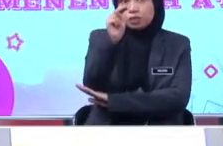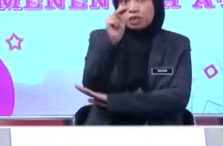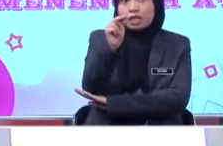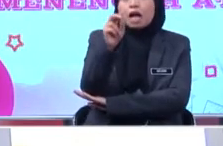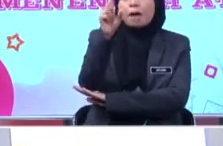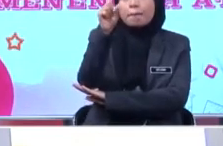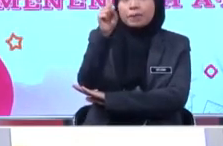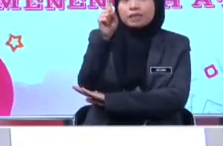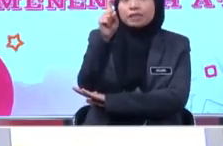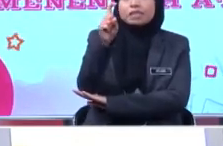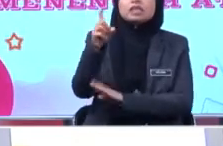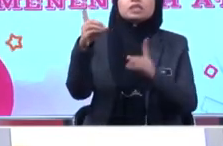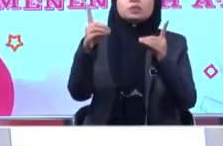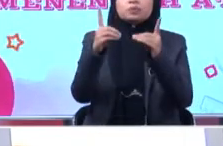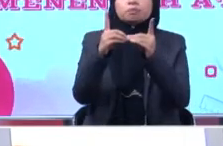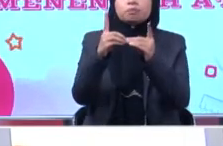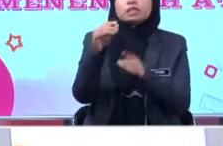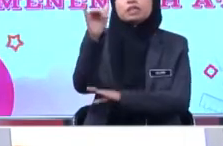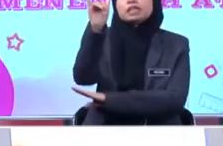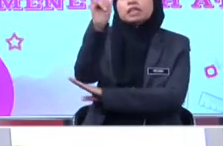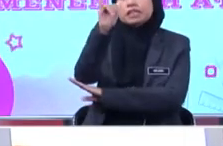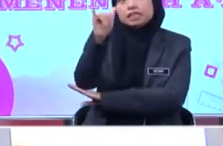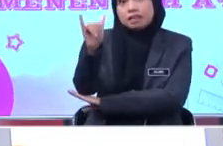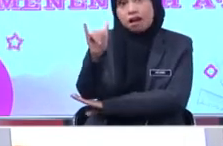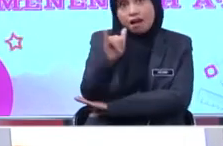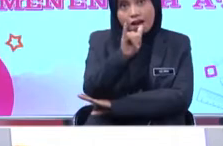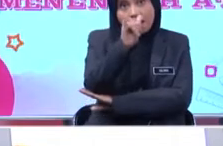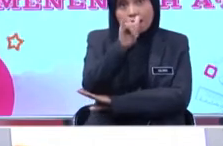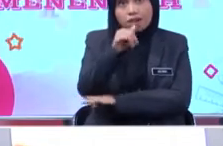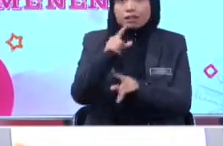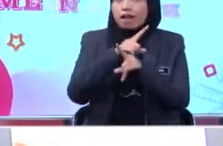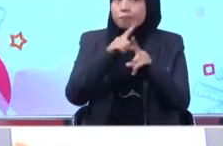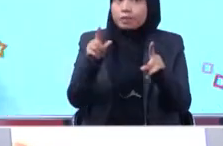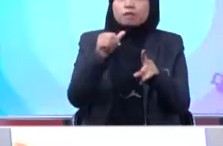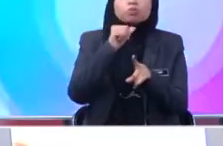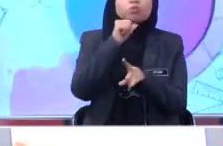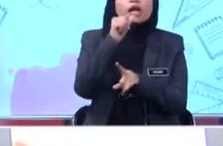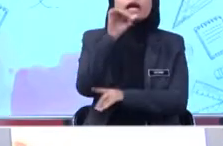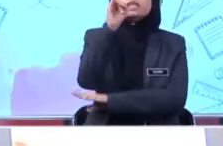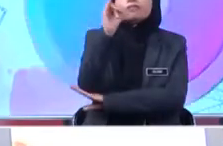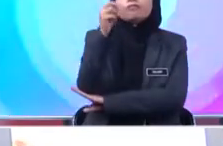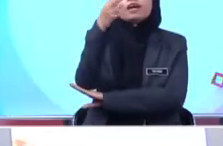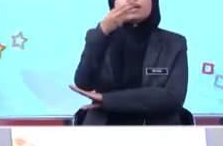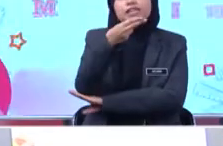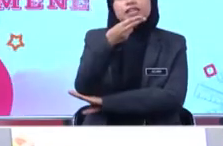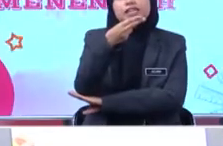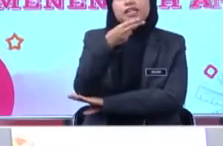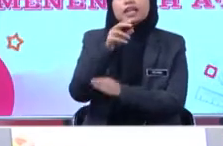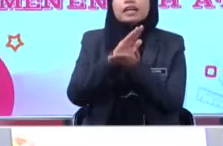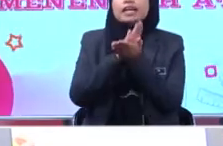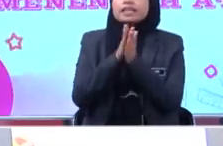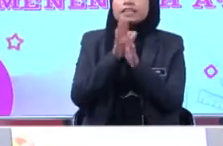tetapi Stess dia bukan dalam huruf ikhfa Haqiqi betul Rina tetap